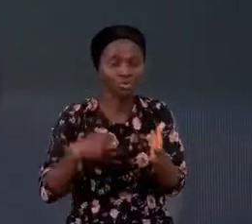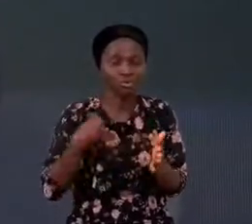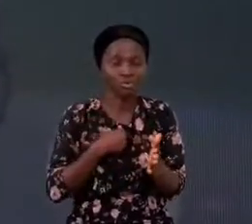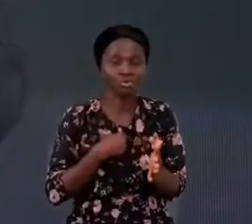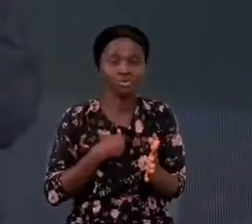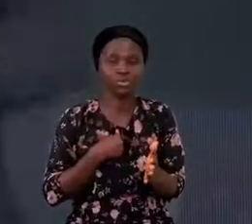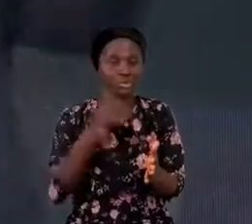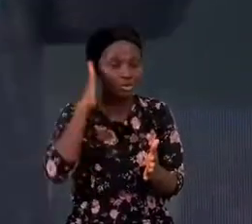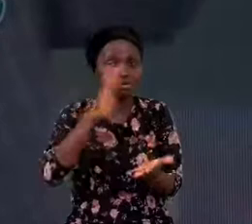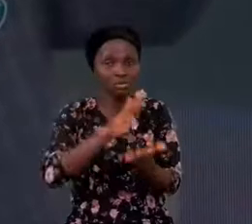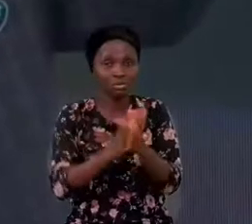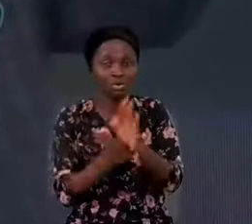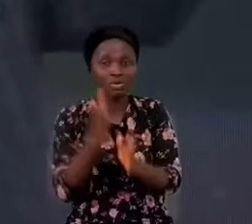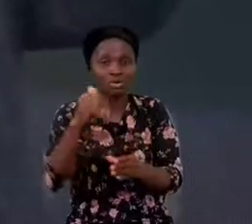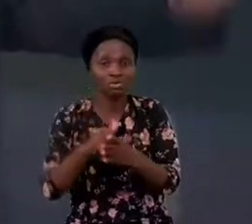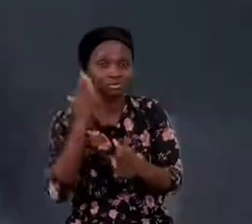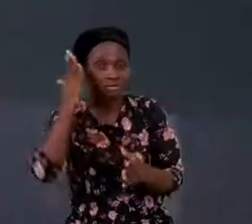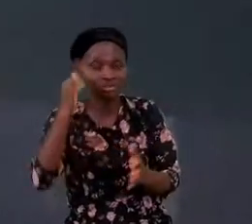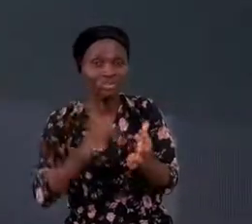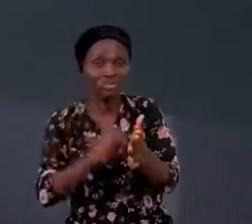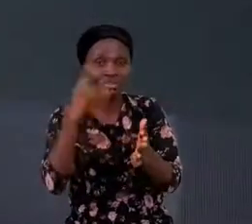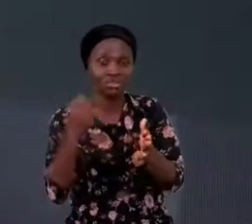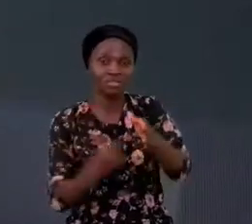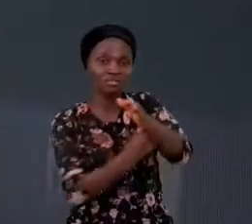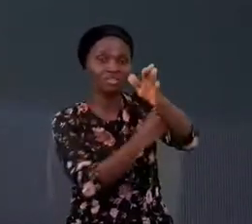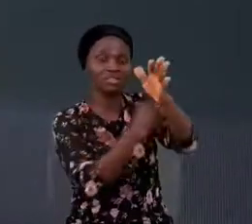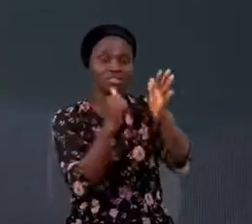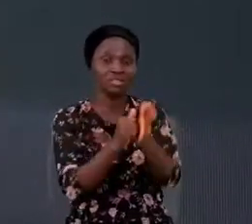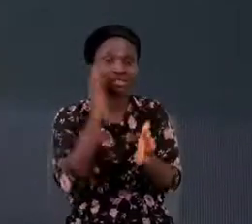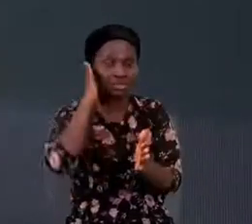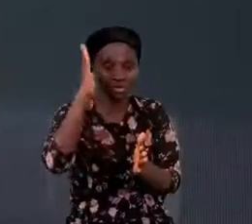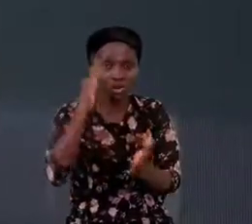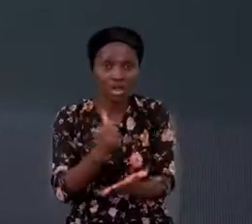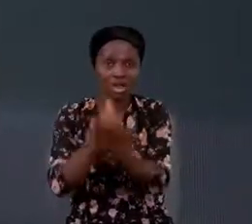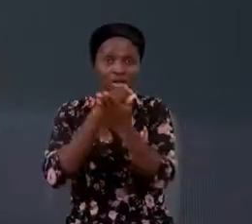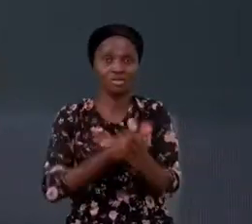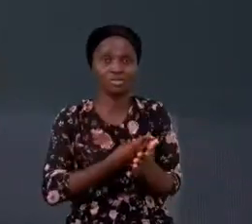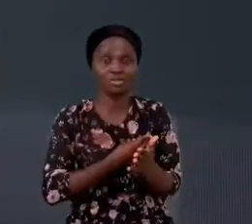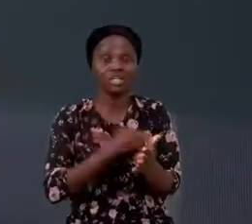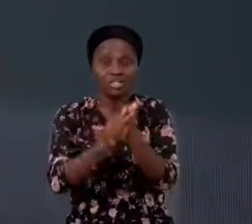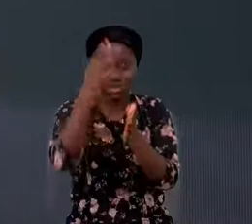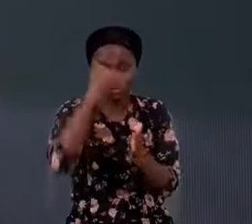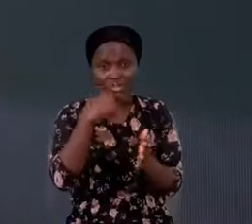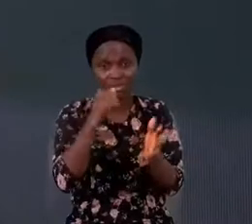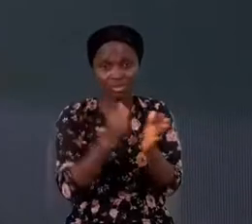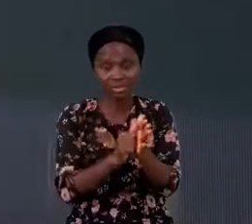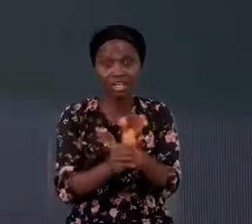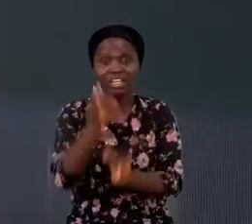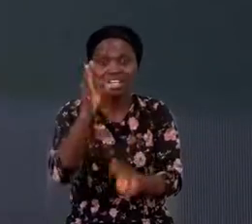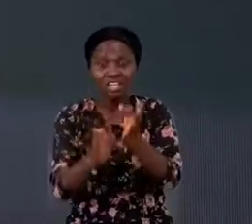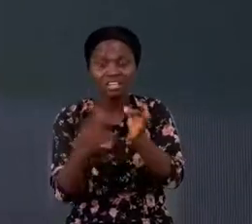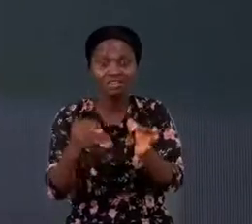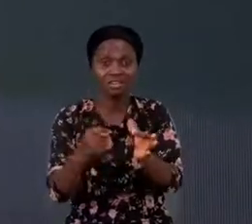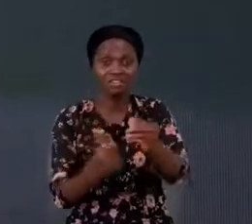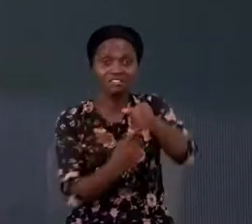dit, quand les fondements sont renversés, annulés, détruits, ôtés, si les fondements ne